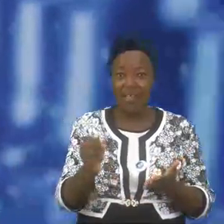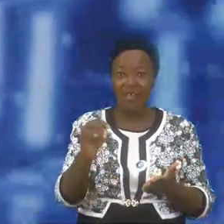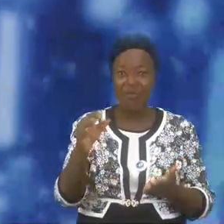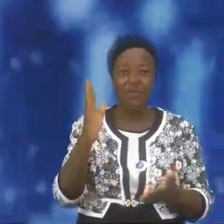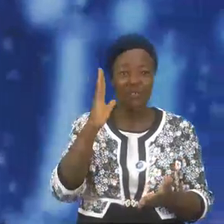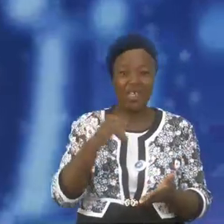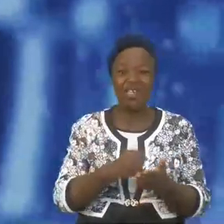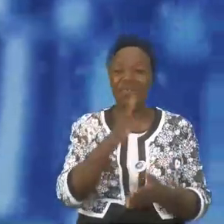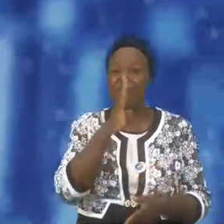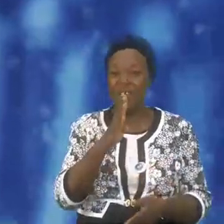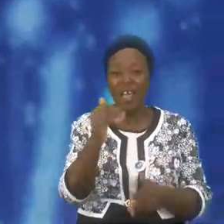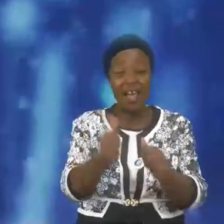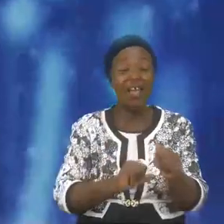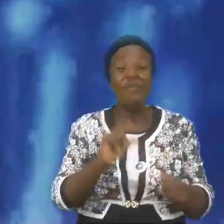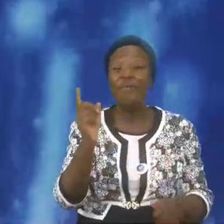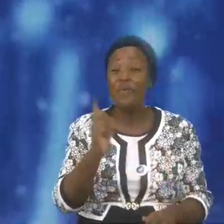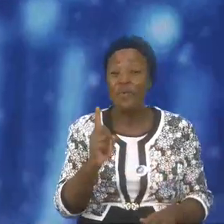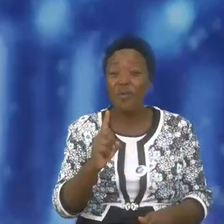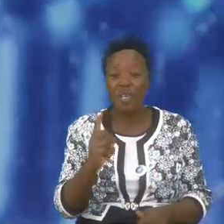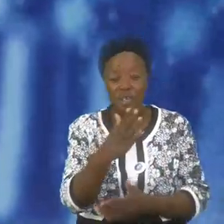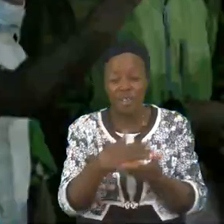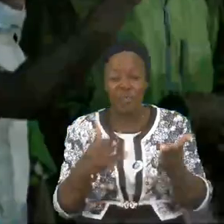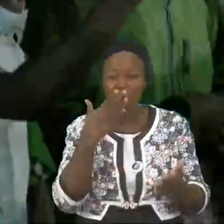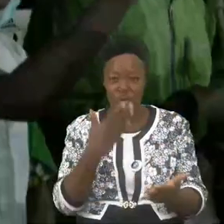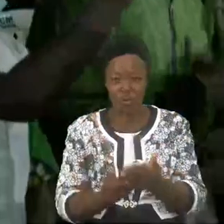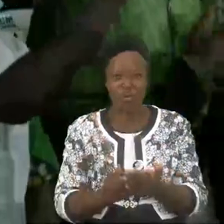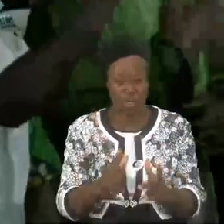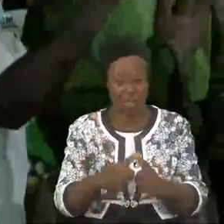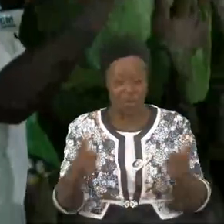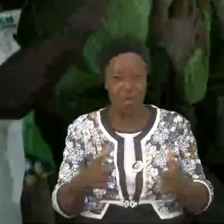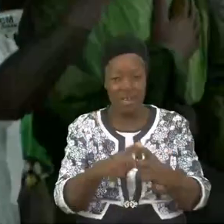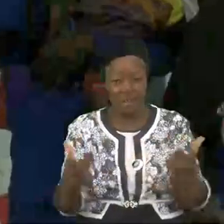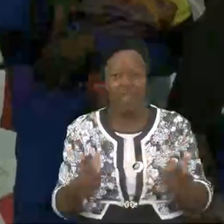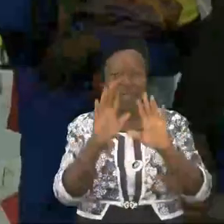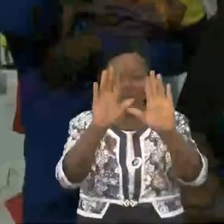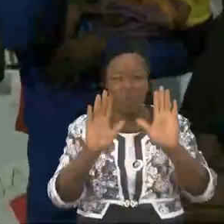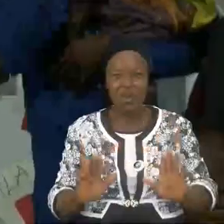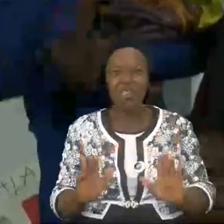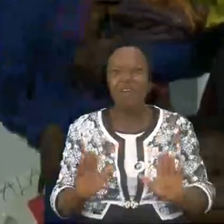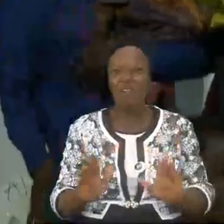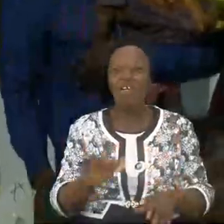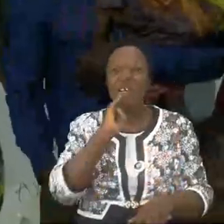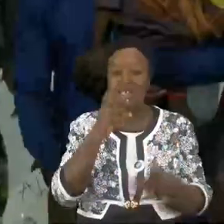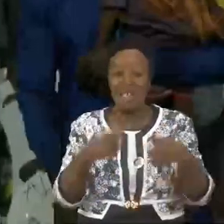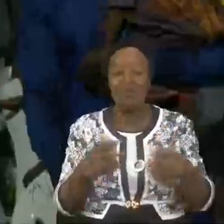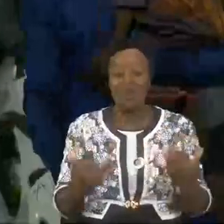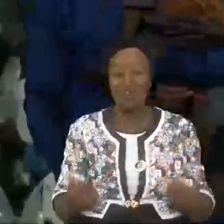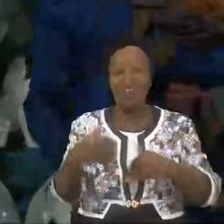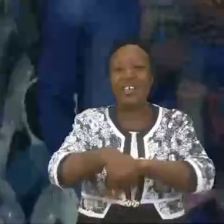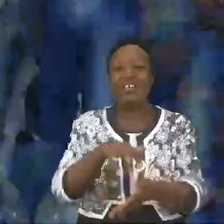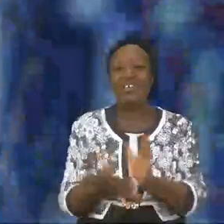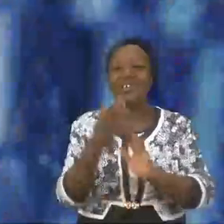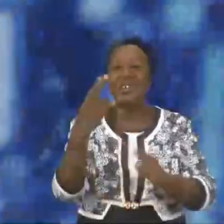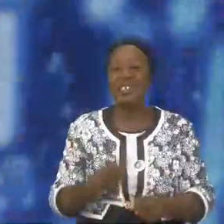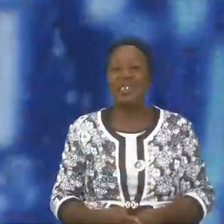principal, partout, quelque chose de bon, de grand, de gracieux, de glorieux va arriver ce